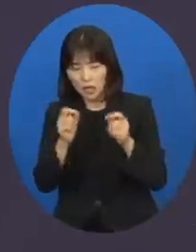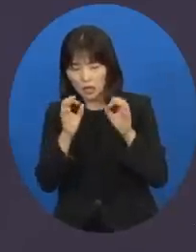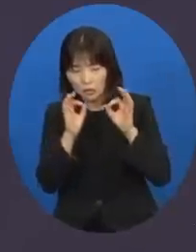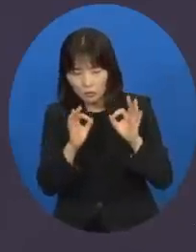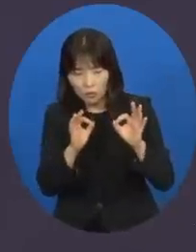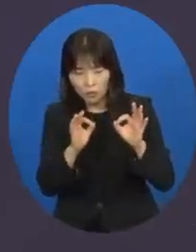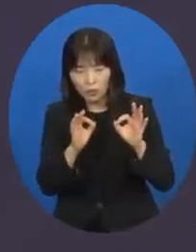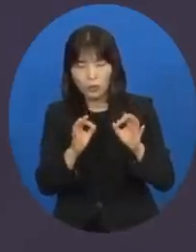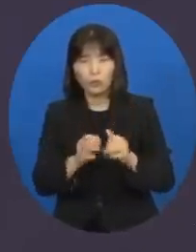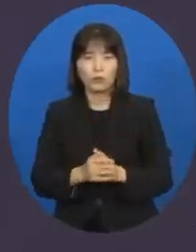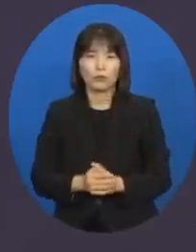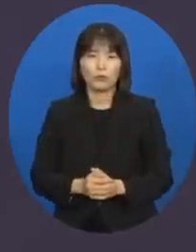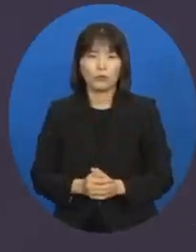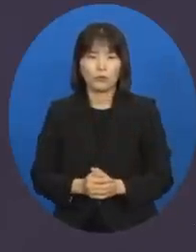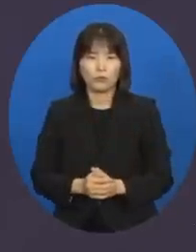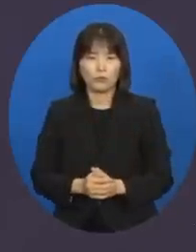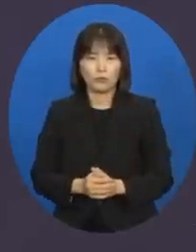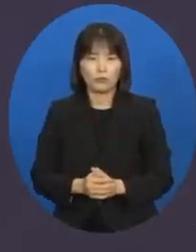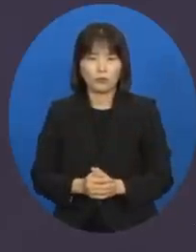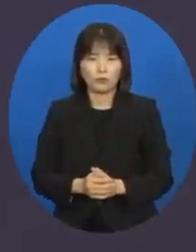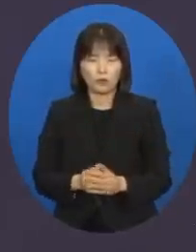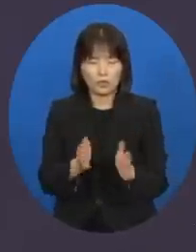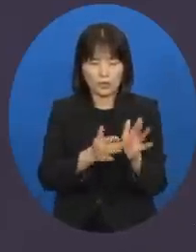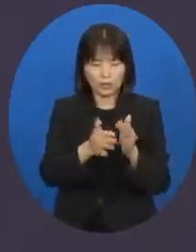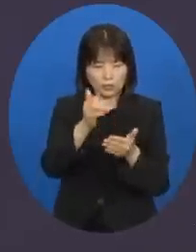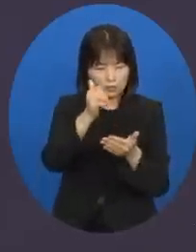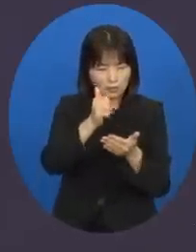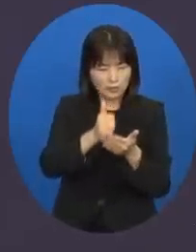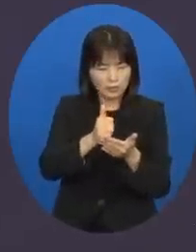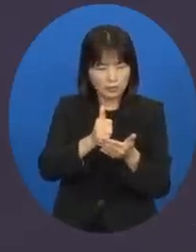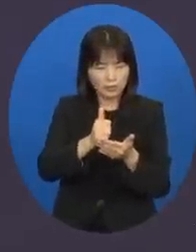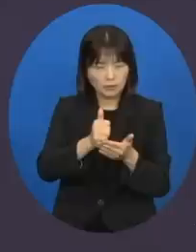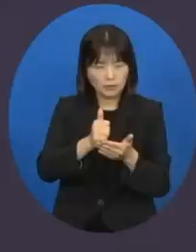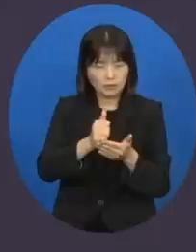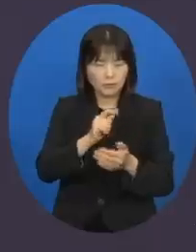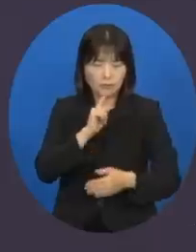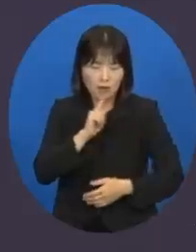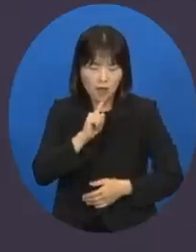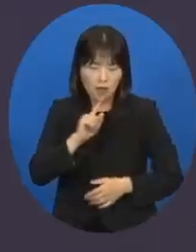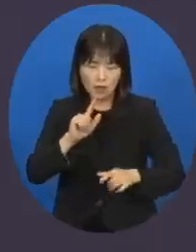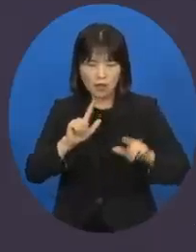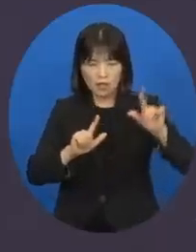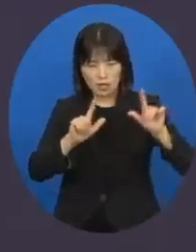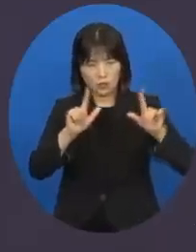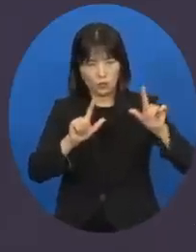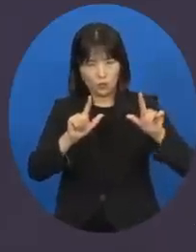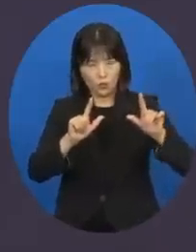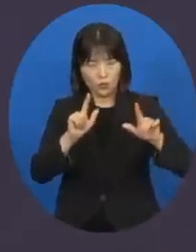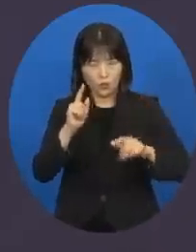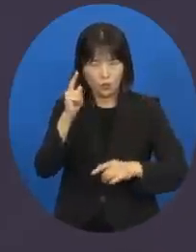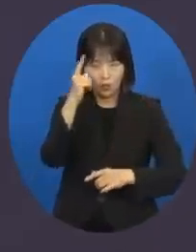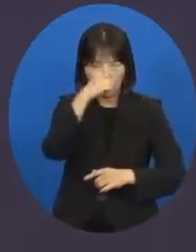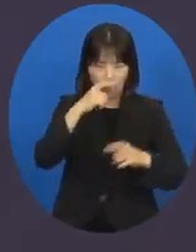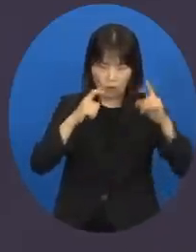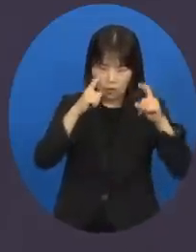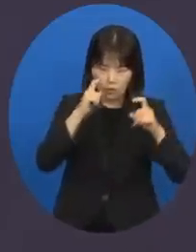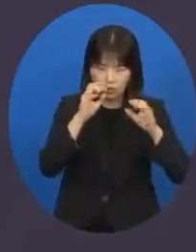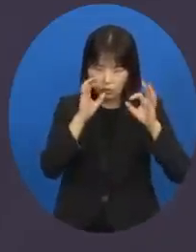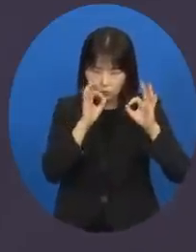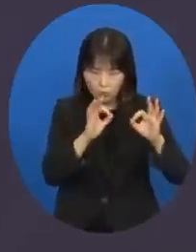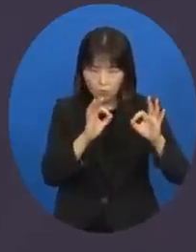예수님을 가까이서 보고 그분이 하시는 말과 태도와 그분의 표정과 이 모든 것을